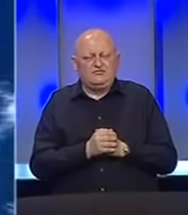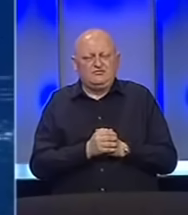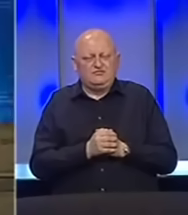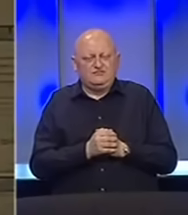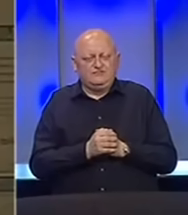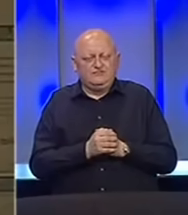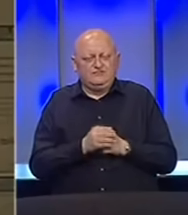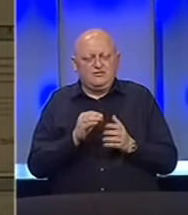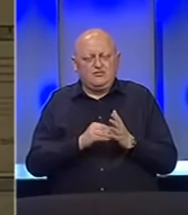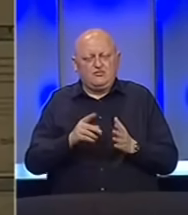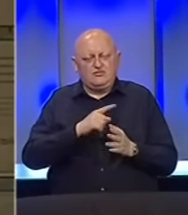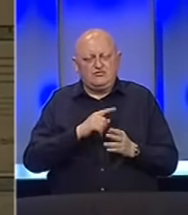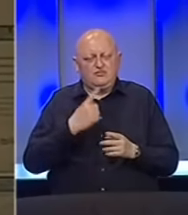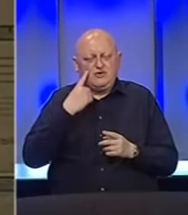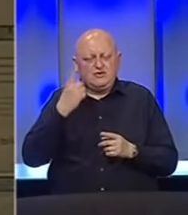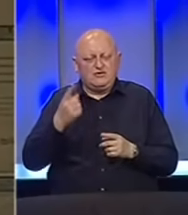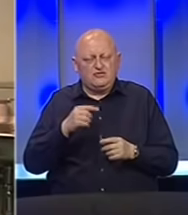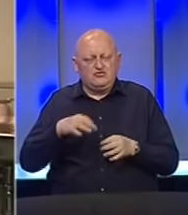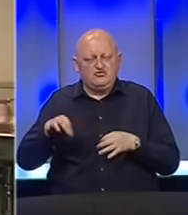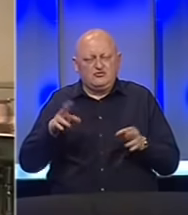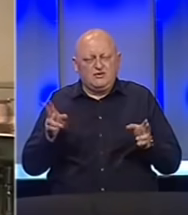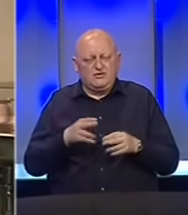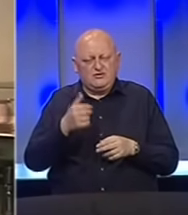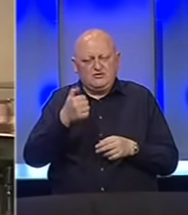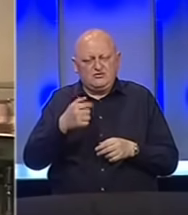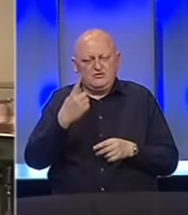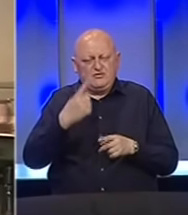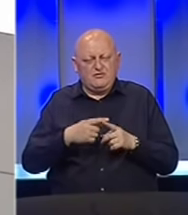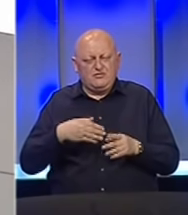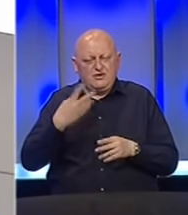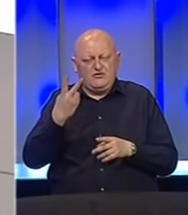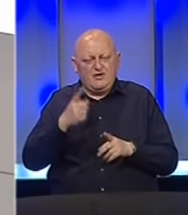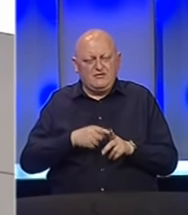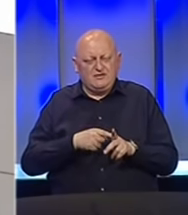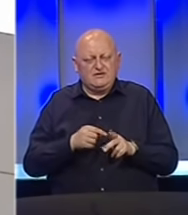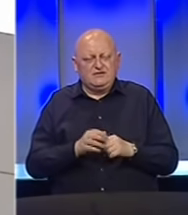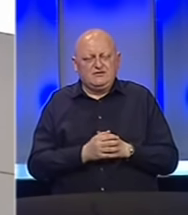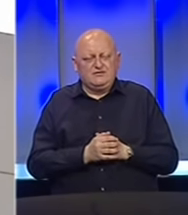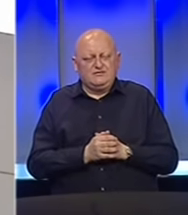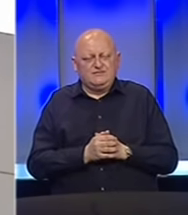Broj preminulih u jednom danu u Španiji manji od 100 prvi put nakon dva mjeseca.